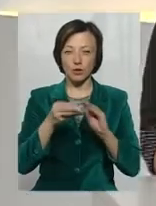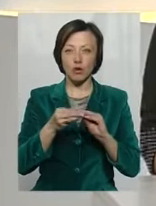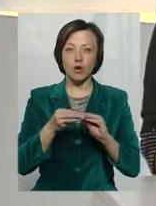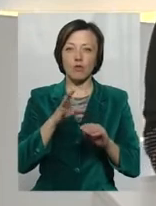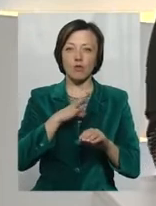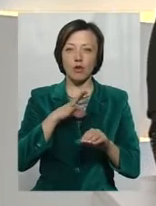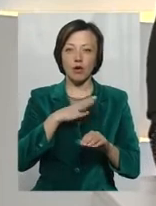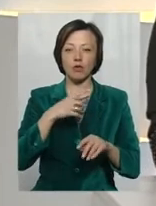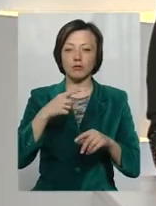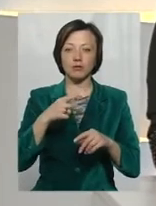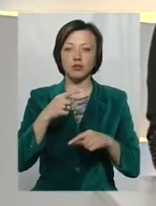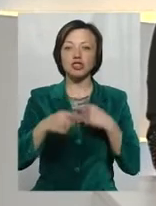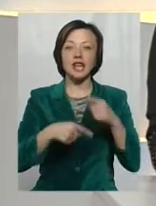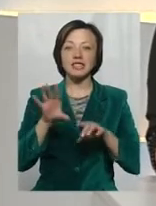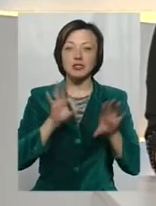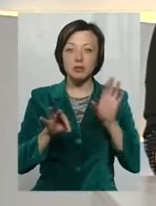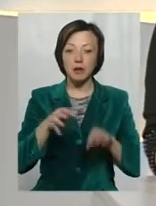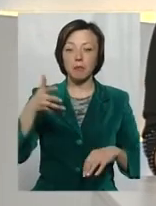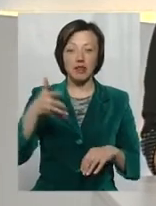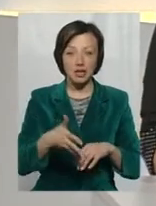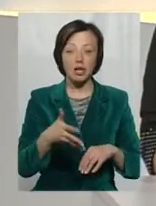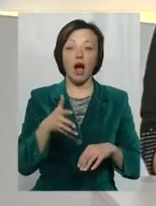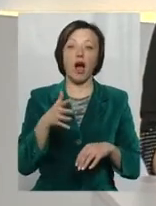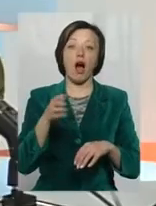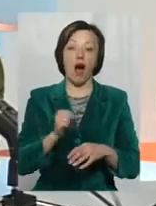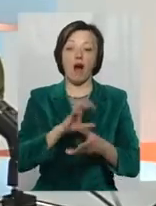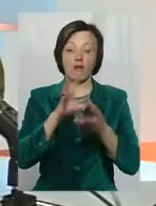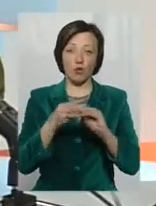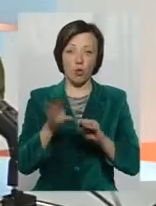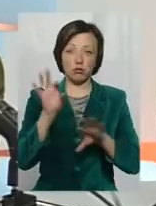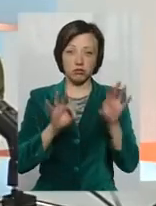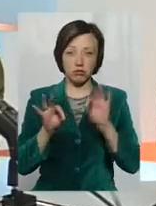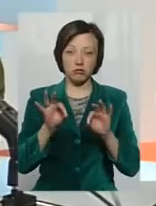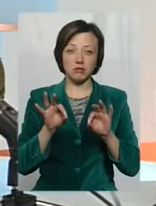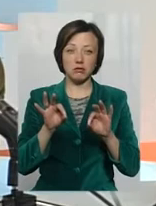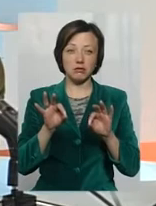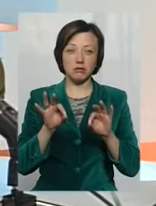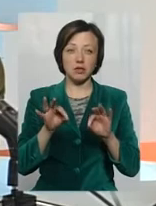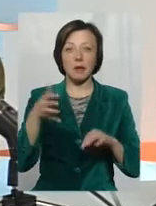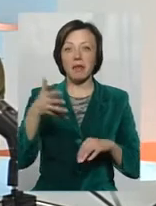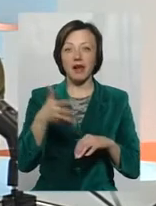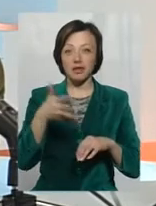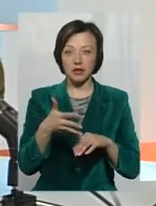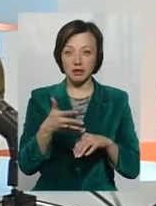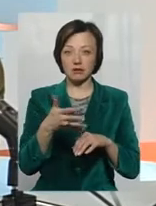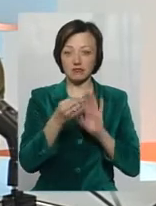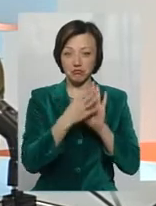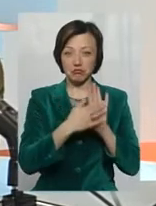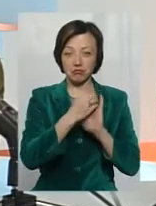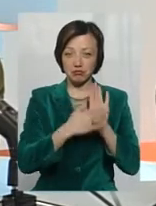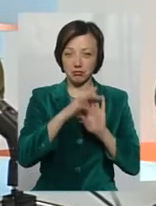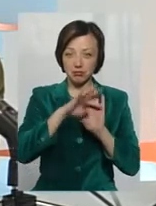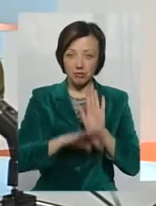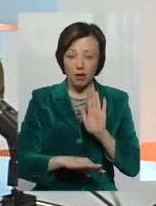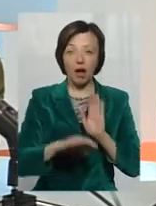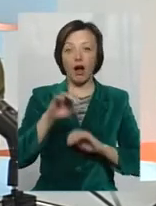кандидатів. Це через відбір прийшло. Так, а скільки так, пройшло так, цей так, відбір? Так. От дивіться, цифру я назвав таку велику – 5 тисяч. Воно